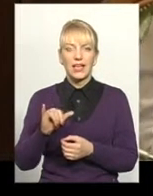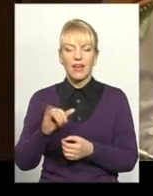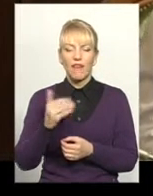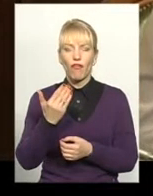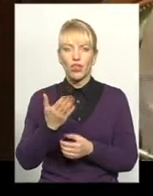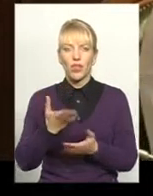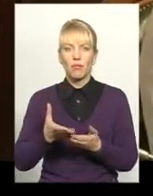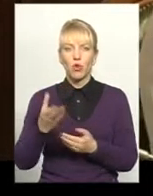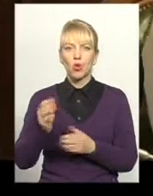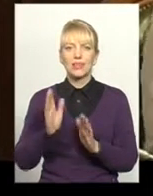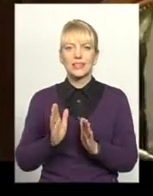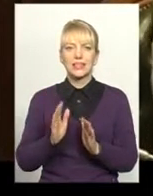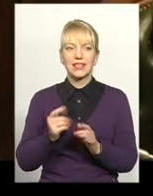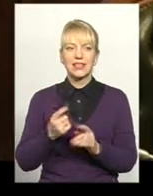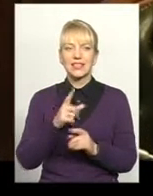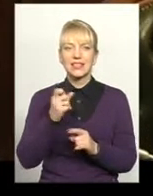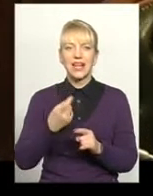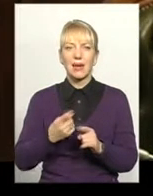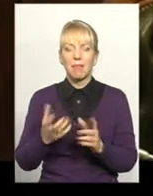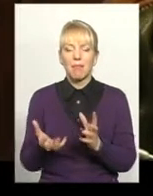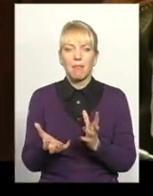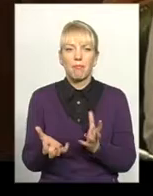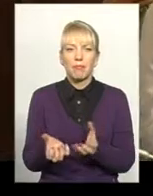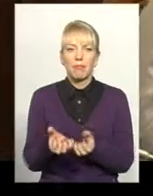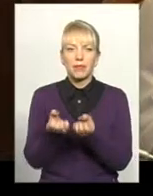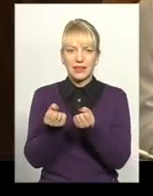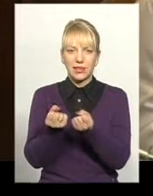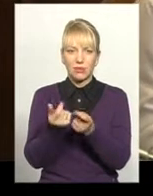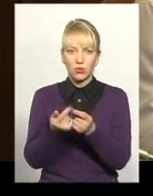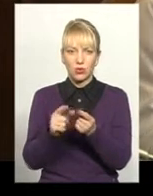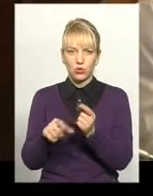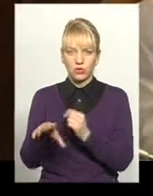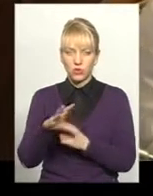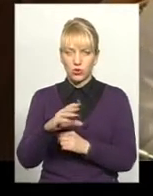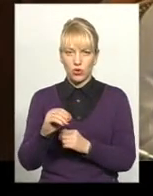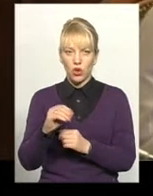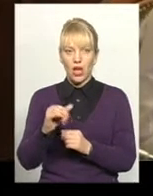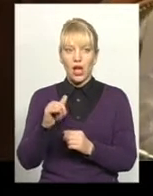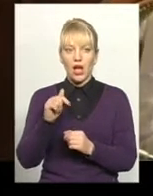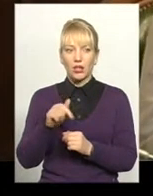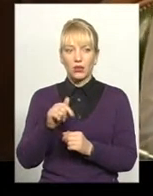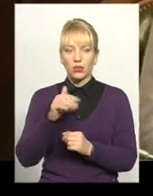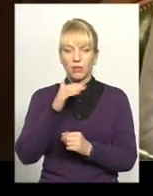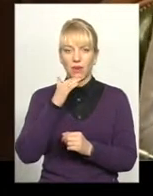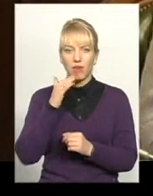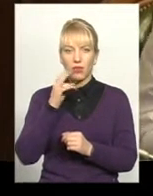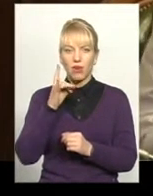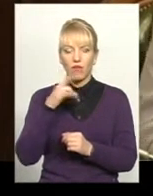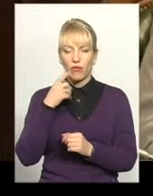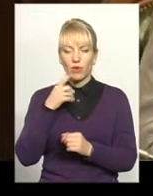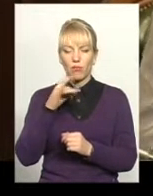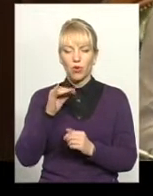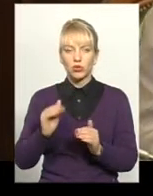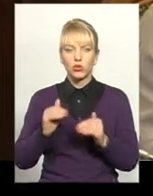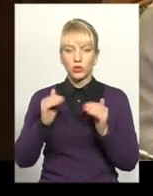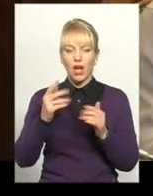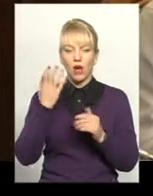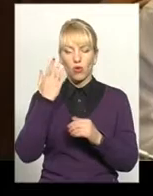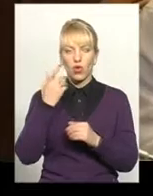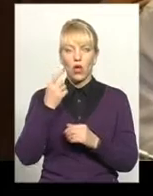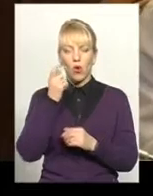платять тільки за підтримку цього всього. Тут ми сьогодні багато говорили про зростання, але коли Укренерго або